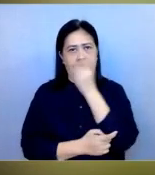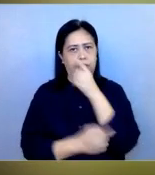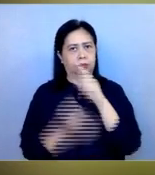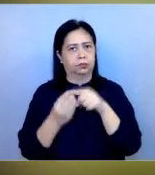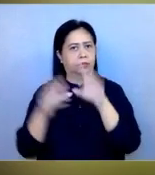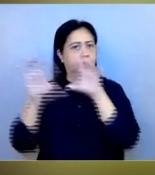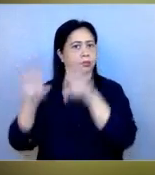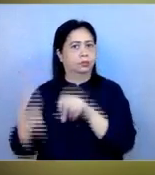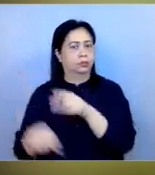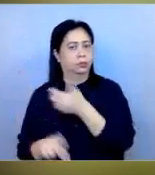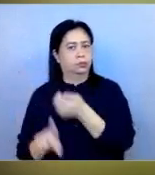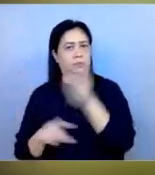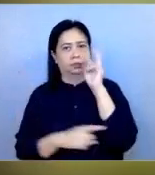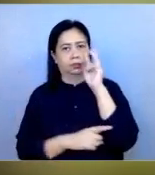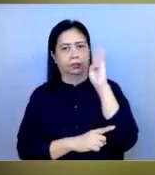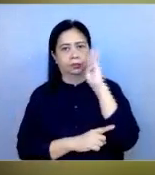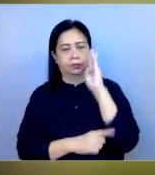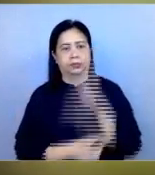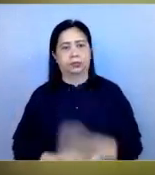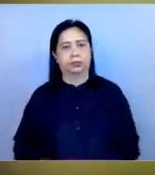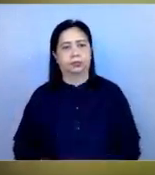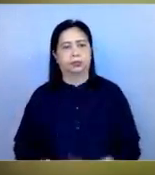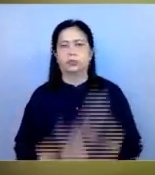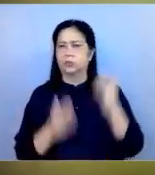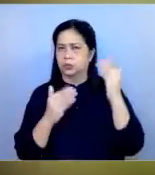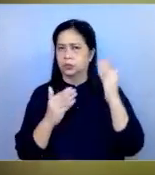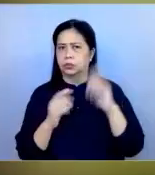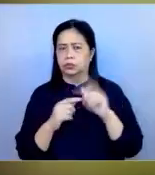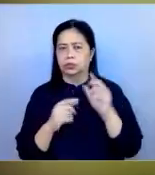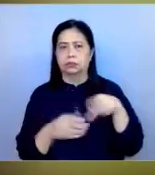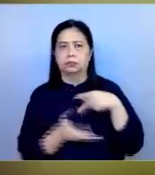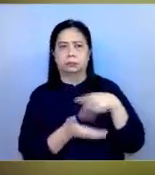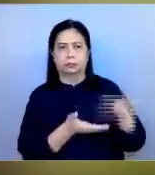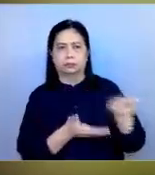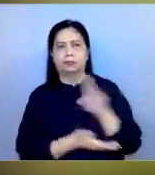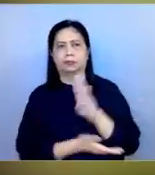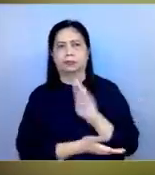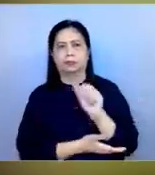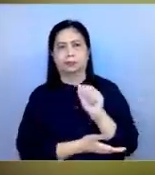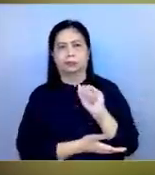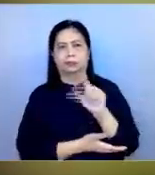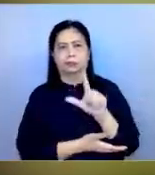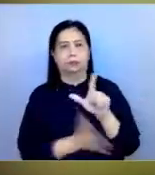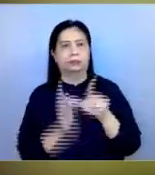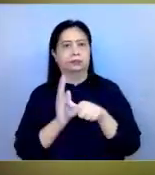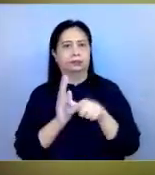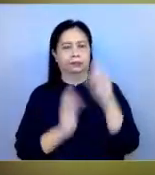Bello. Inaasahan namang magbabayad ng piyansa si Bello mamayang tanghal.